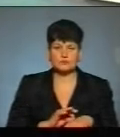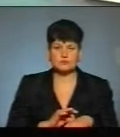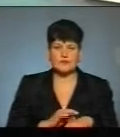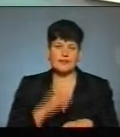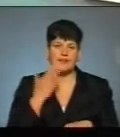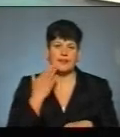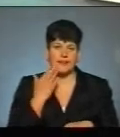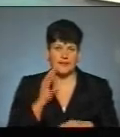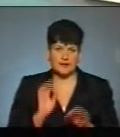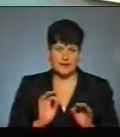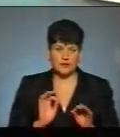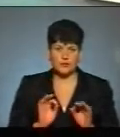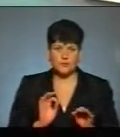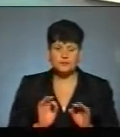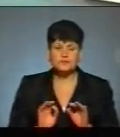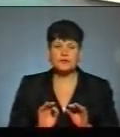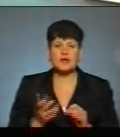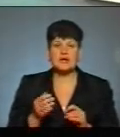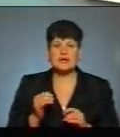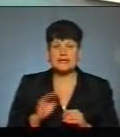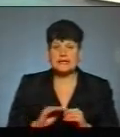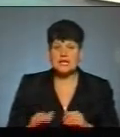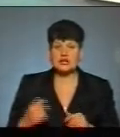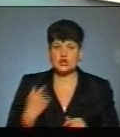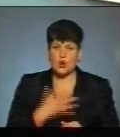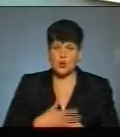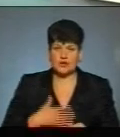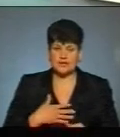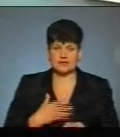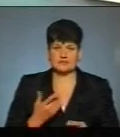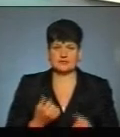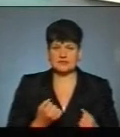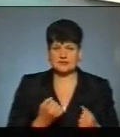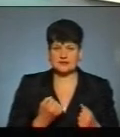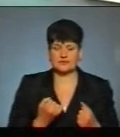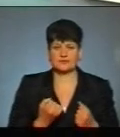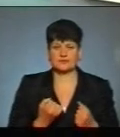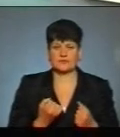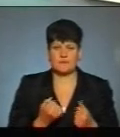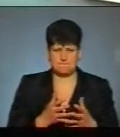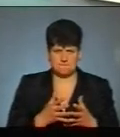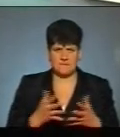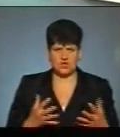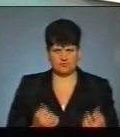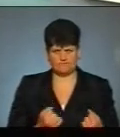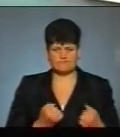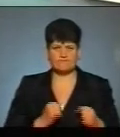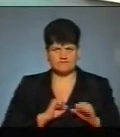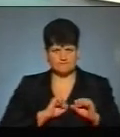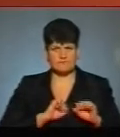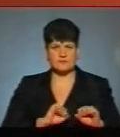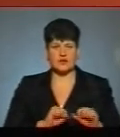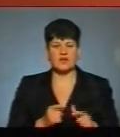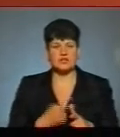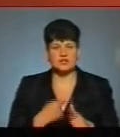в легкій ступені важкості, так? І дитячий організм, опірність дитячого організму значно більша і ширша, ніж